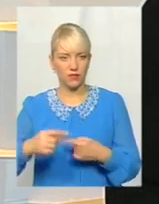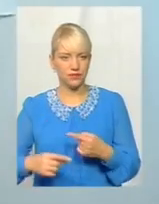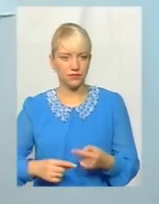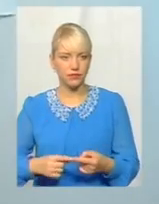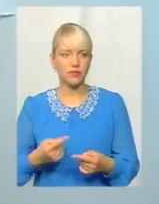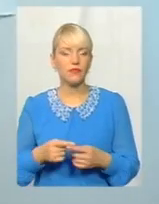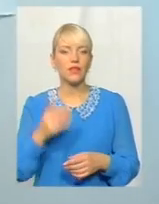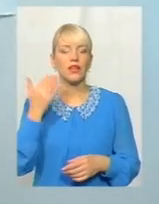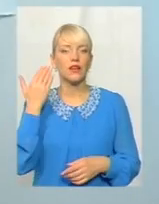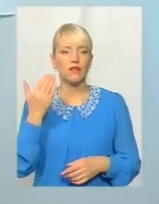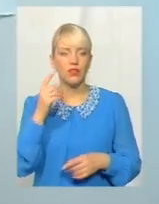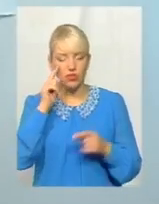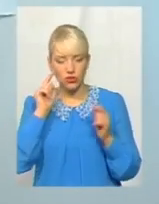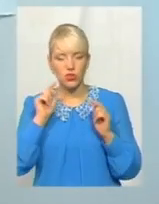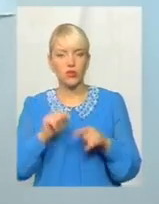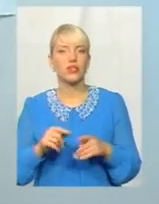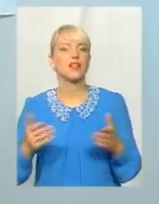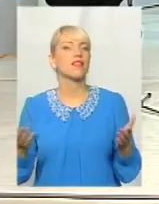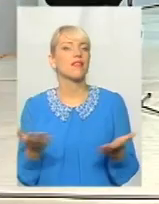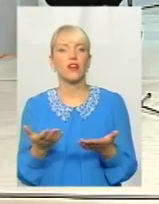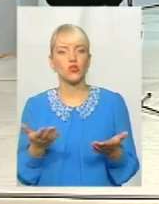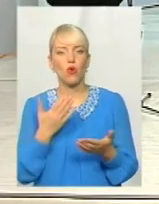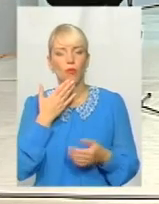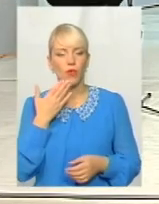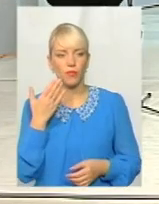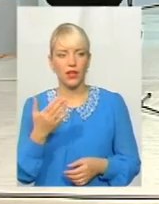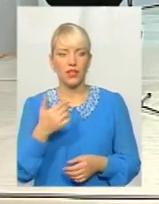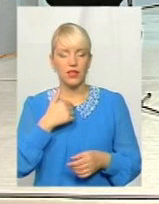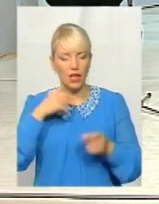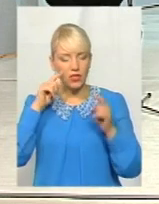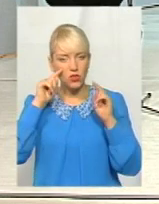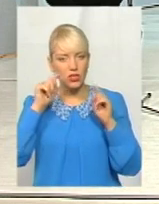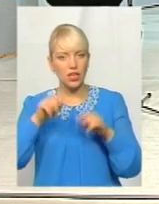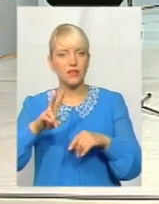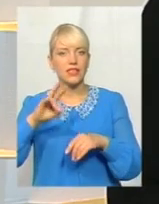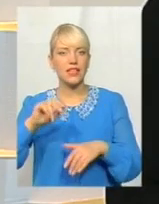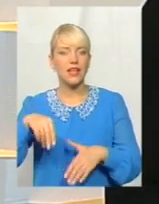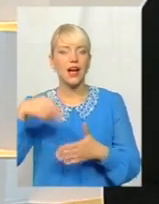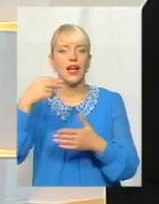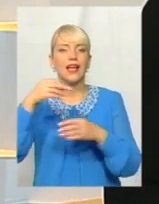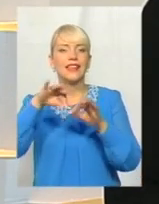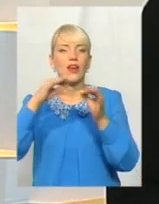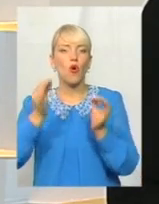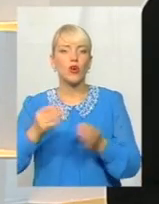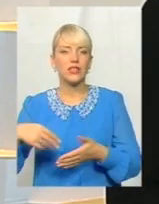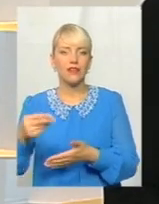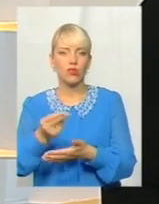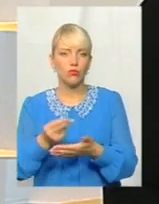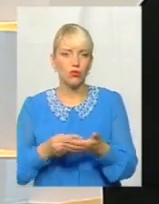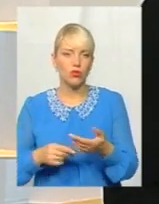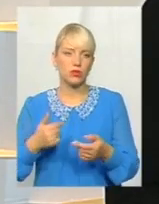Ви зосередились саме на чому? Я зосередився саме на декоративному розписі, хоча паралельно я